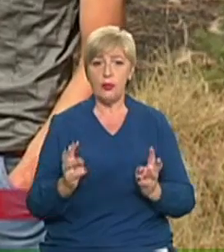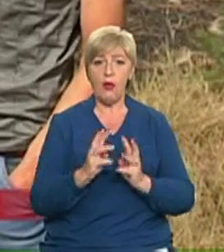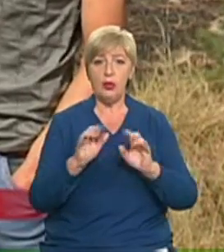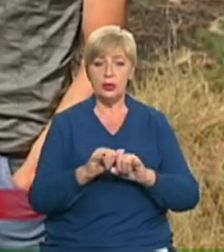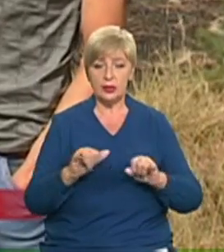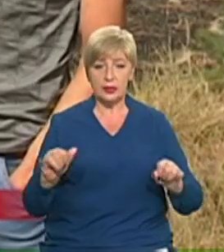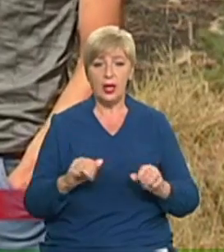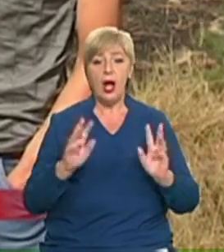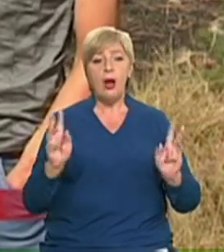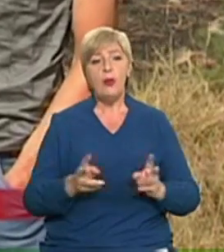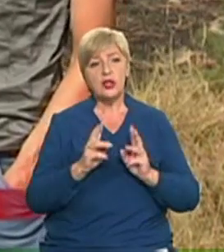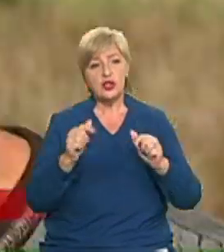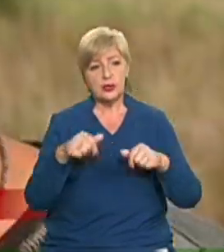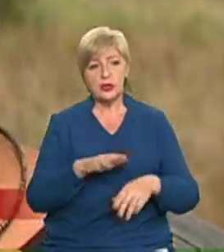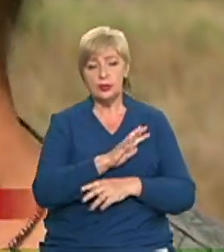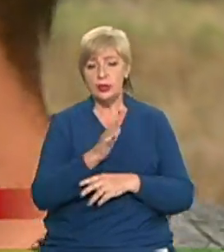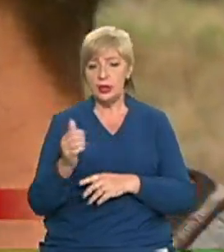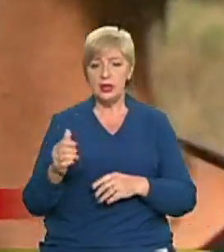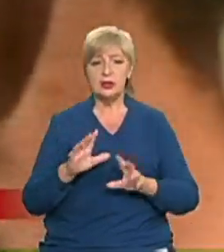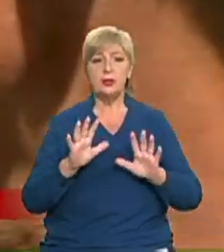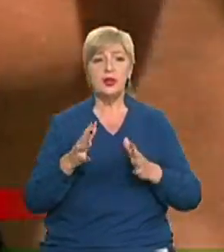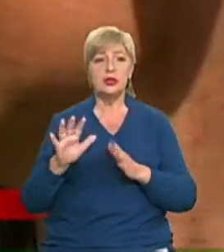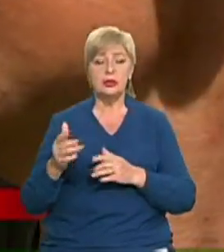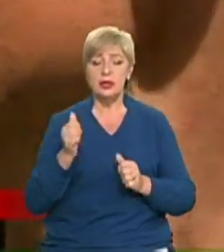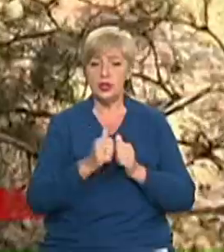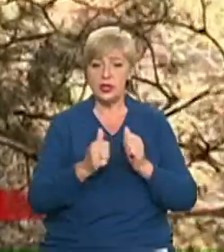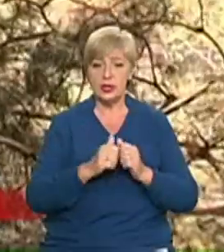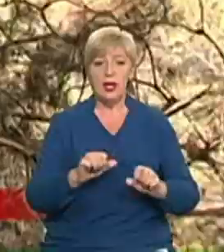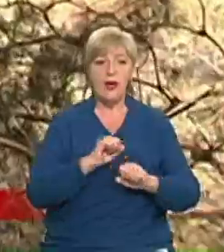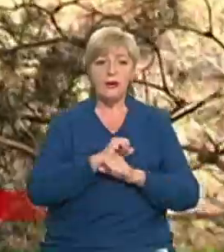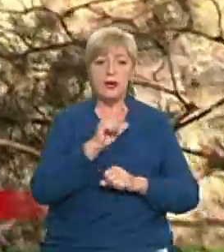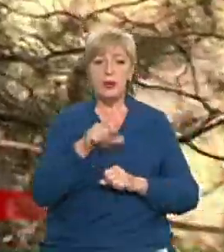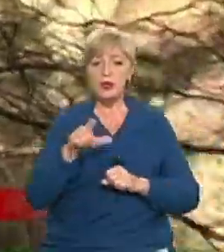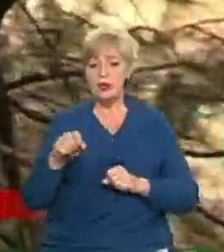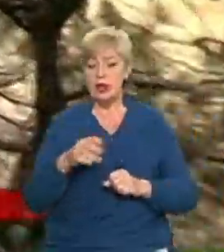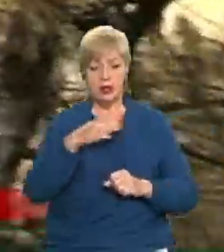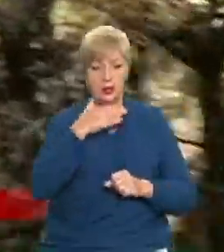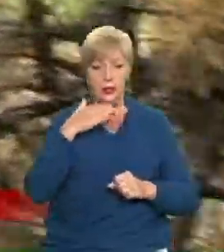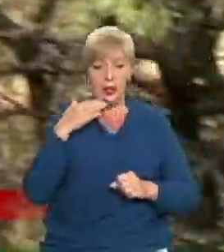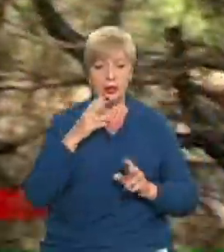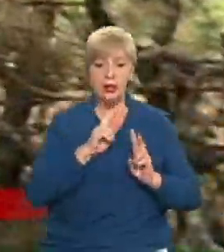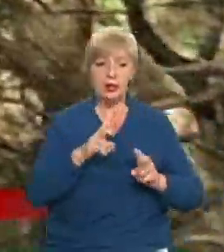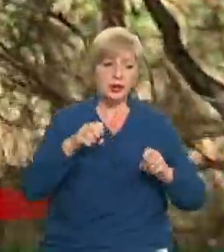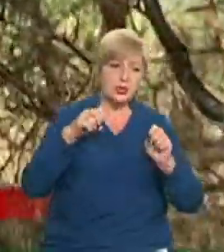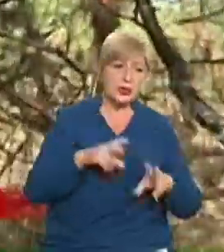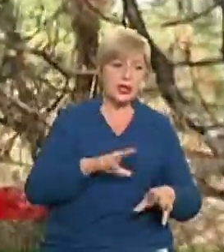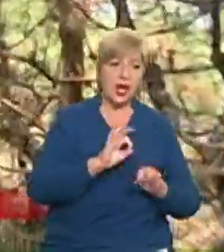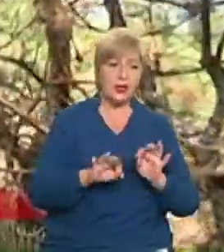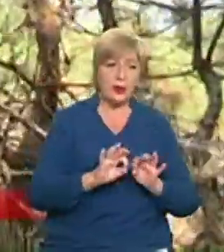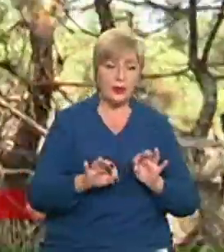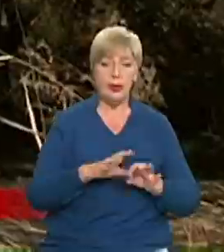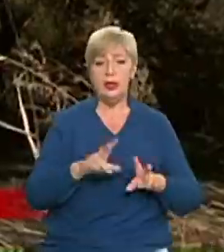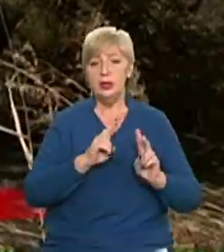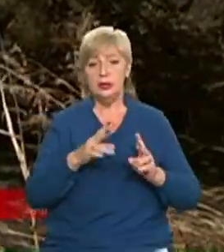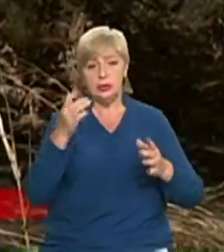каже, пожежі у цьому лісі трапляються часто, бо відпочивальників багато. Дехто підпалює навмисно, хтось необережно поводиться